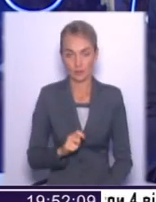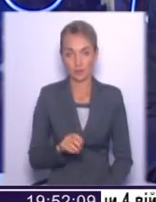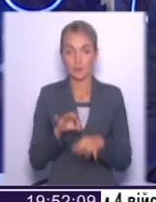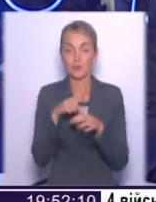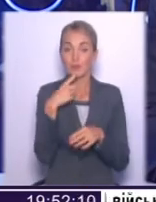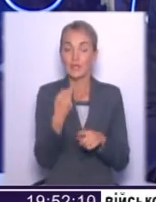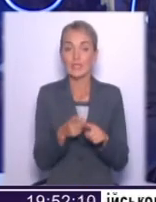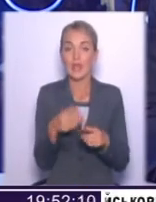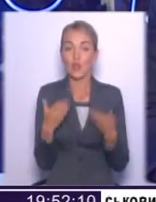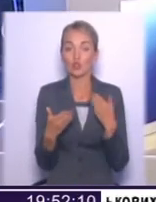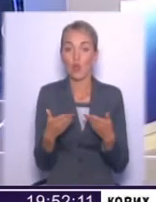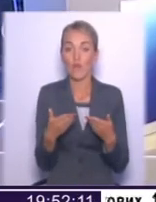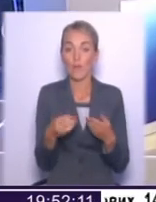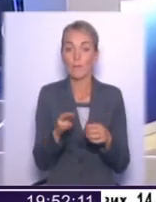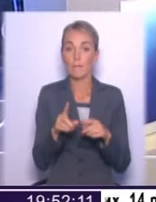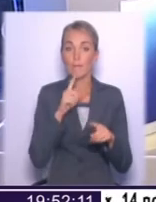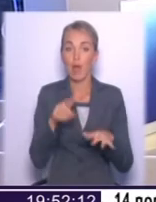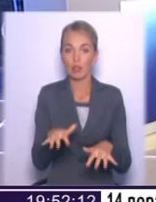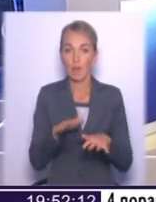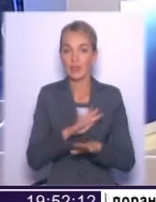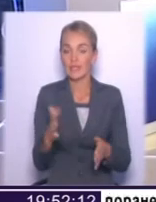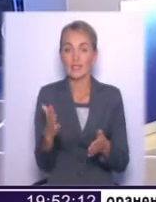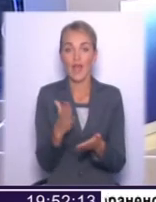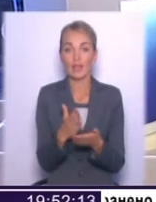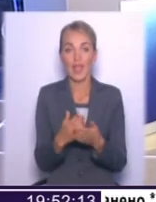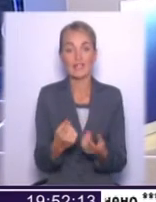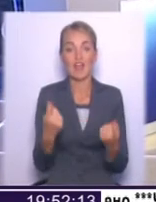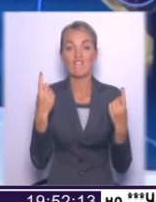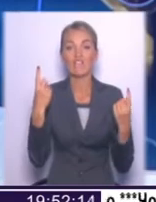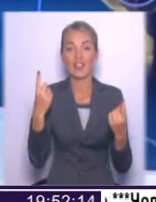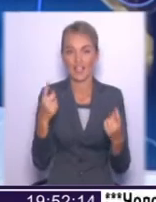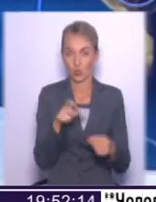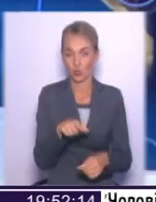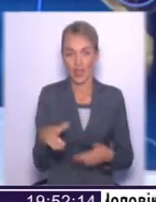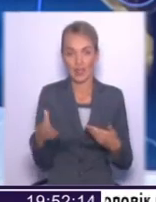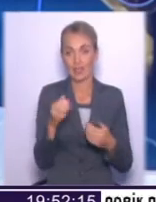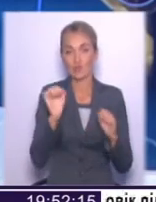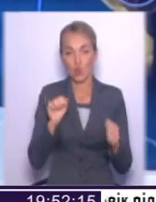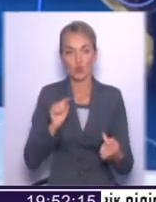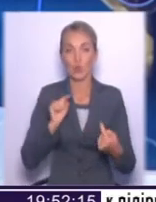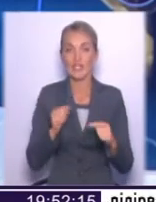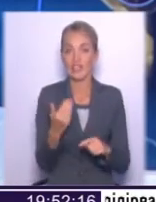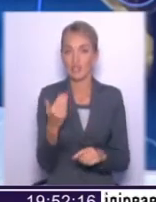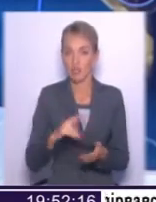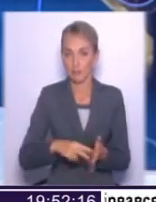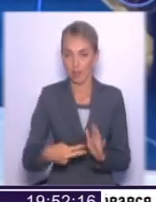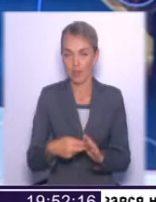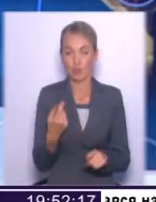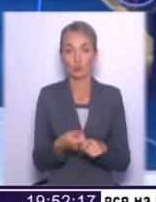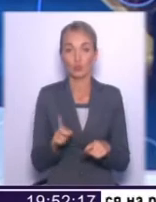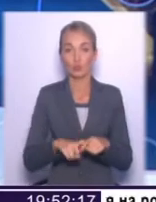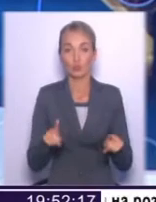якщо в парламенті не знайдеться тих великих людей, які можуть протидіяти цим вашим планам, тому що,